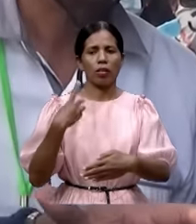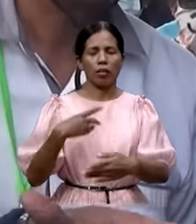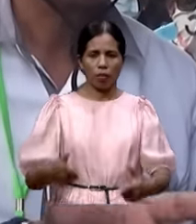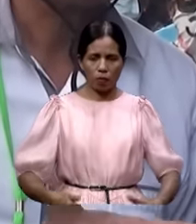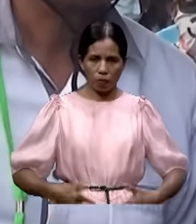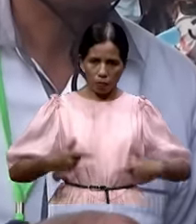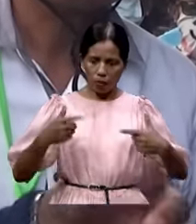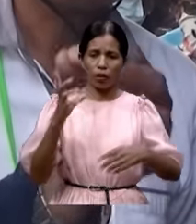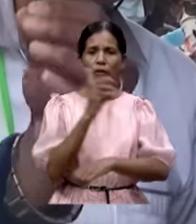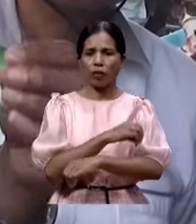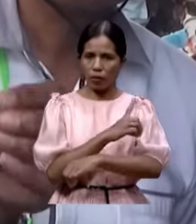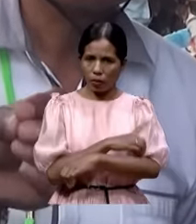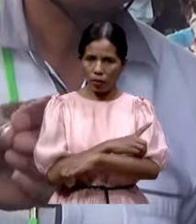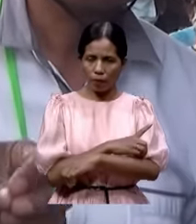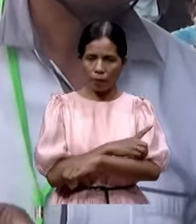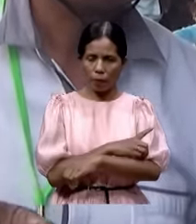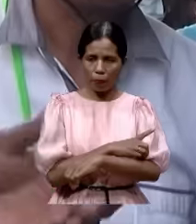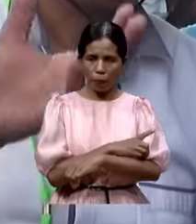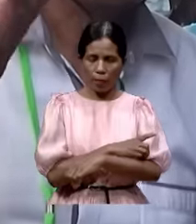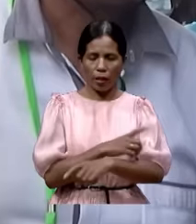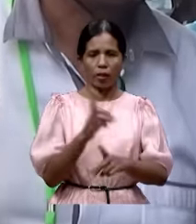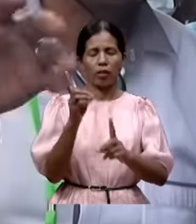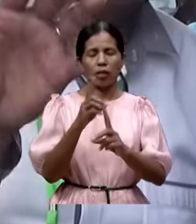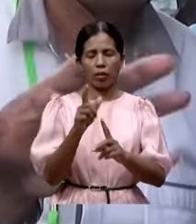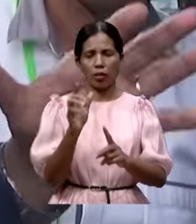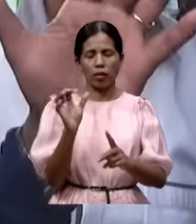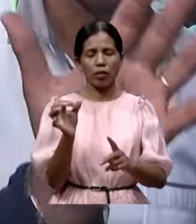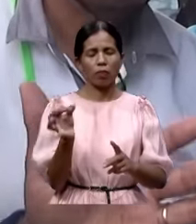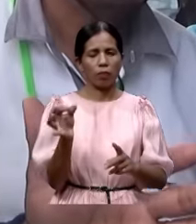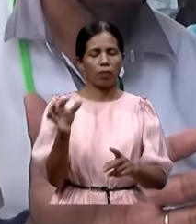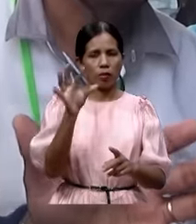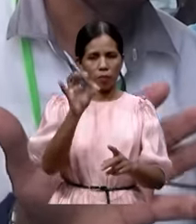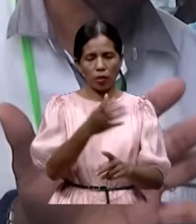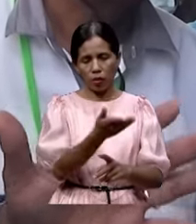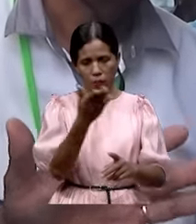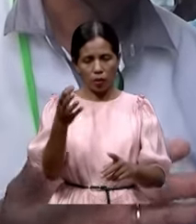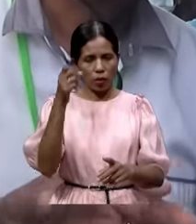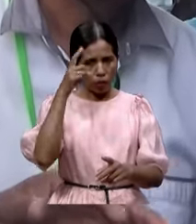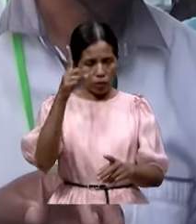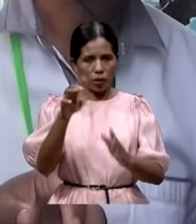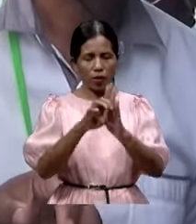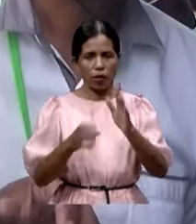moris, durante 99 ka ita ukuan to hilor ita bot seru kupa hene estado.